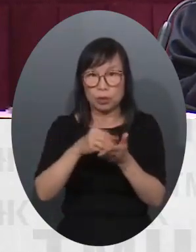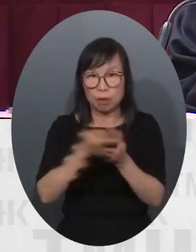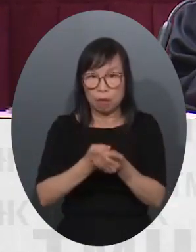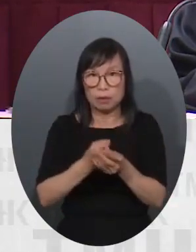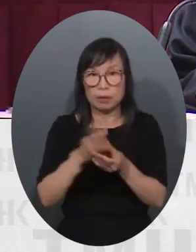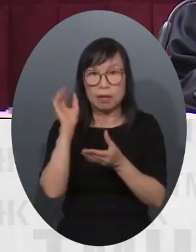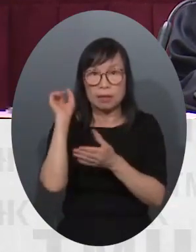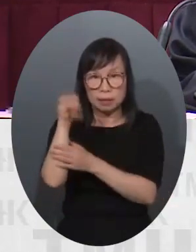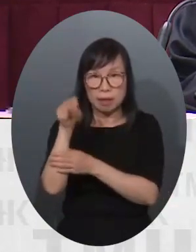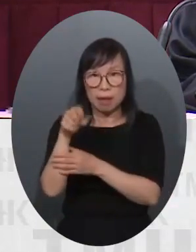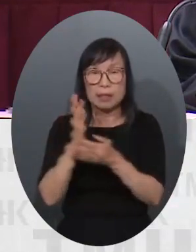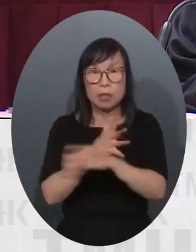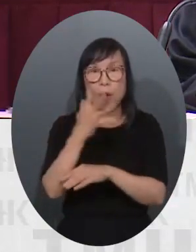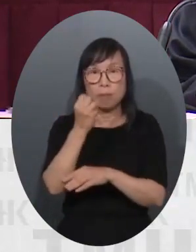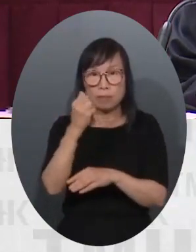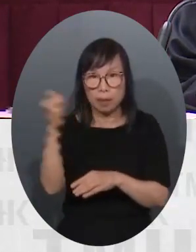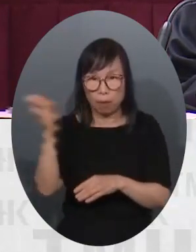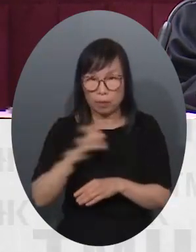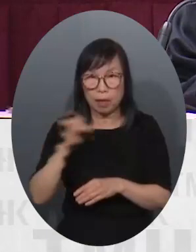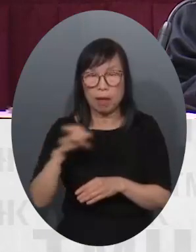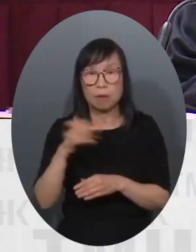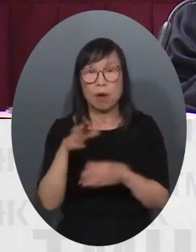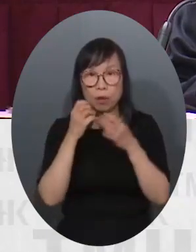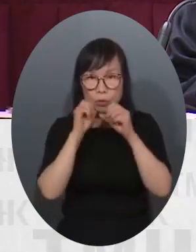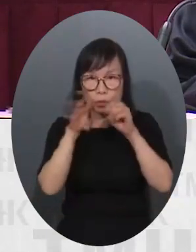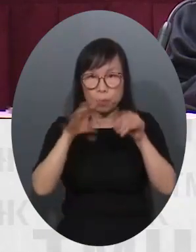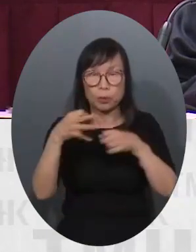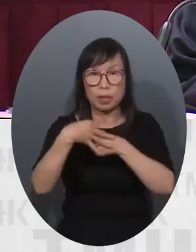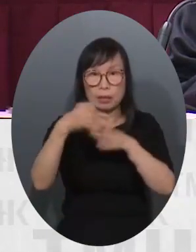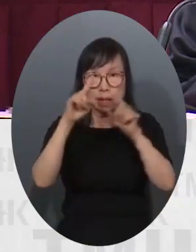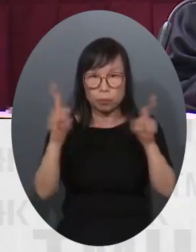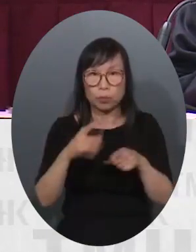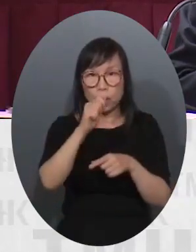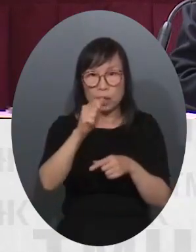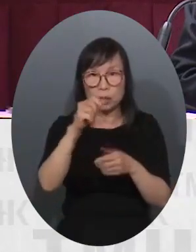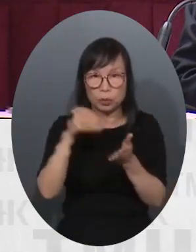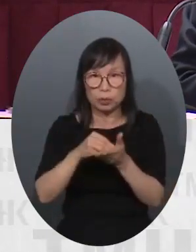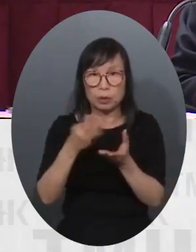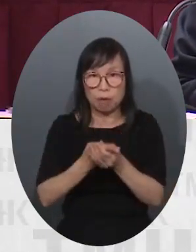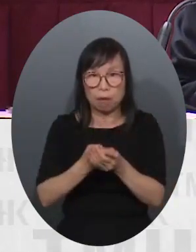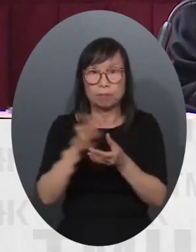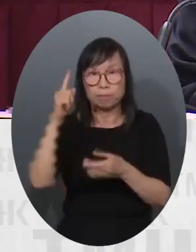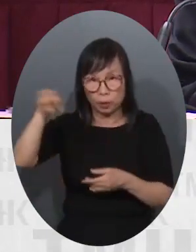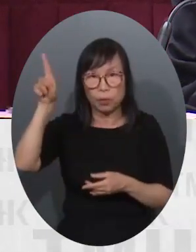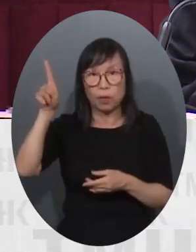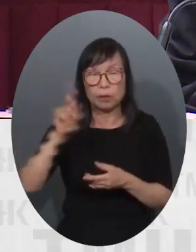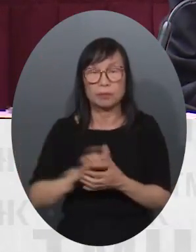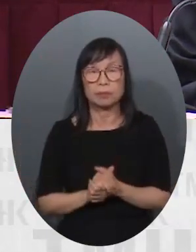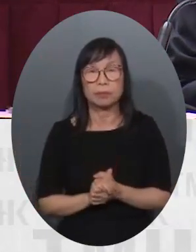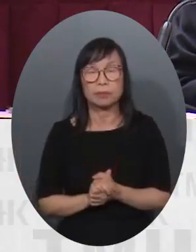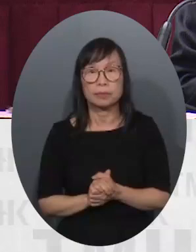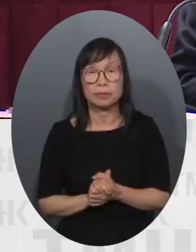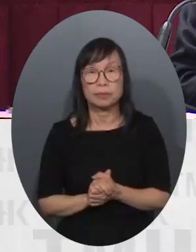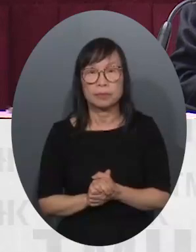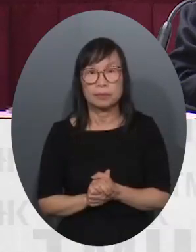得贊成票超過50%，我宣布第3A(a)號決議案獲得通過。